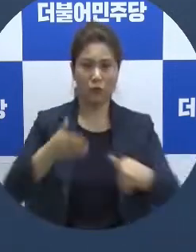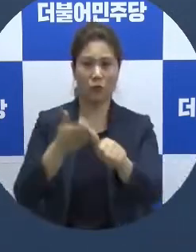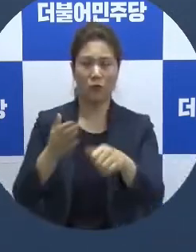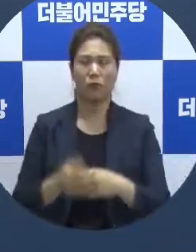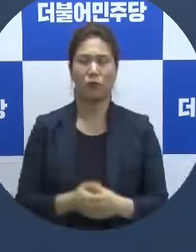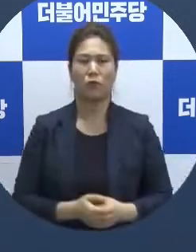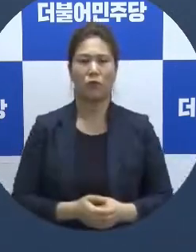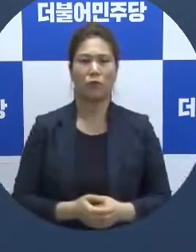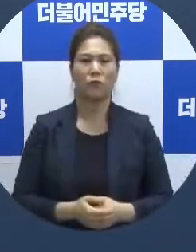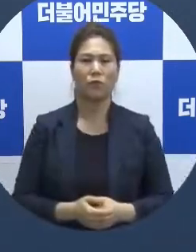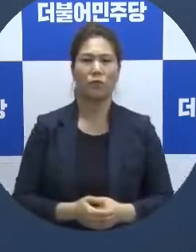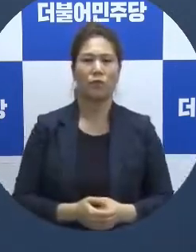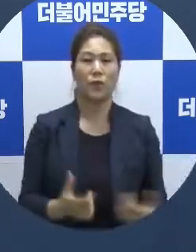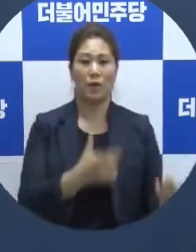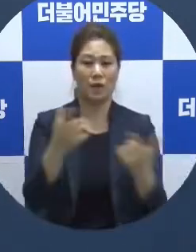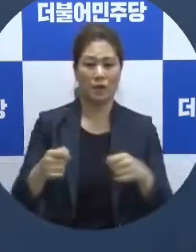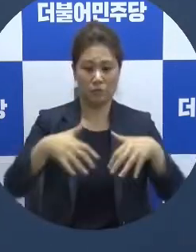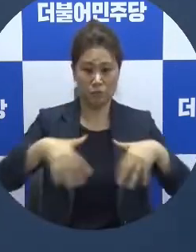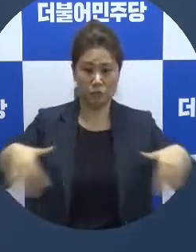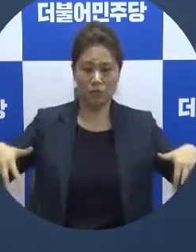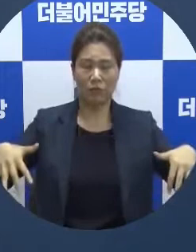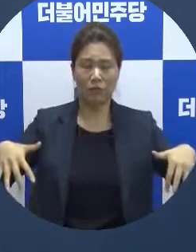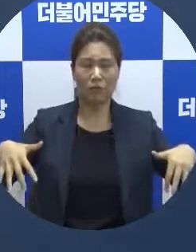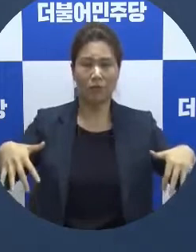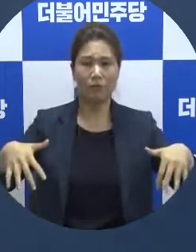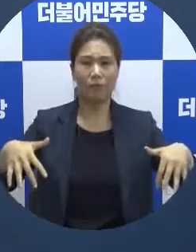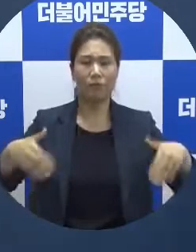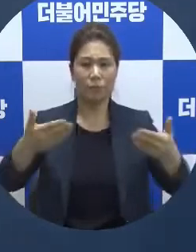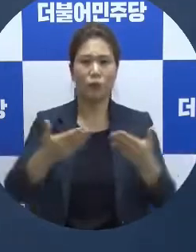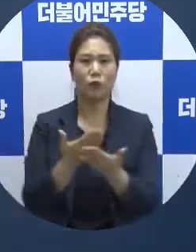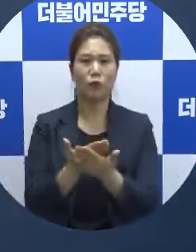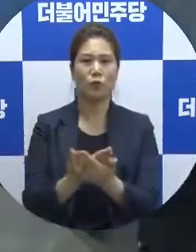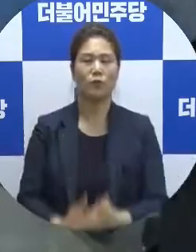함께 앞으로 나와주시면 대단히 고맙겠습니다.